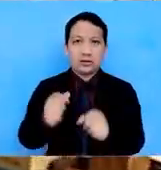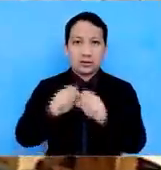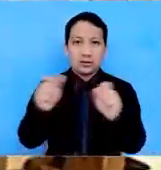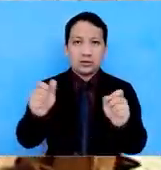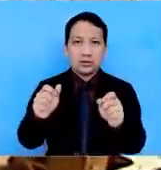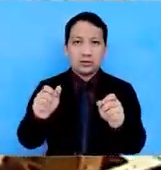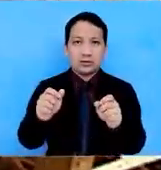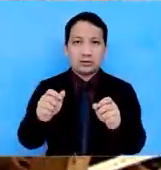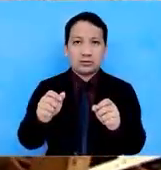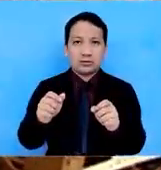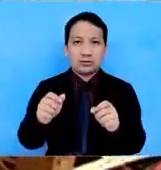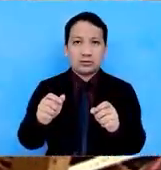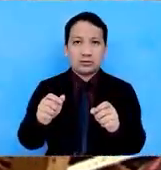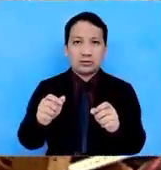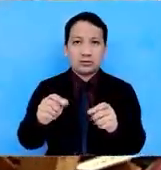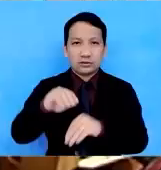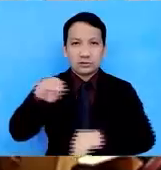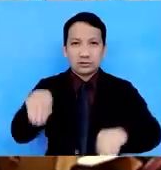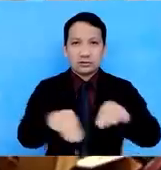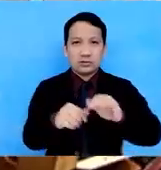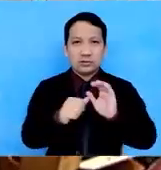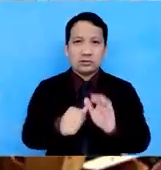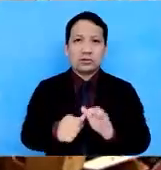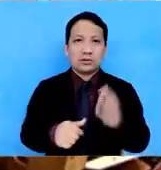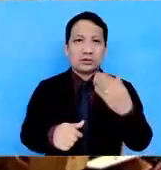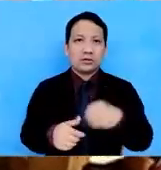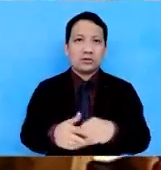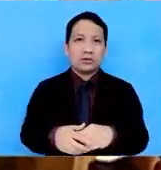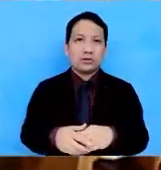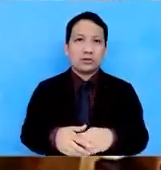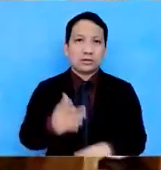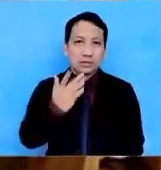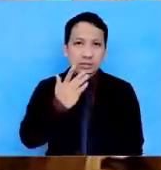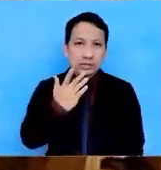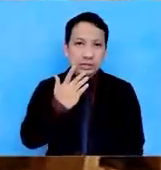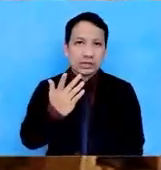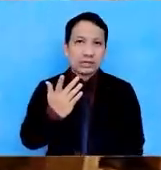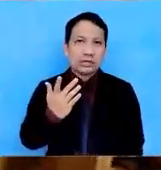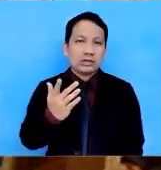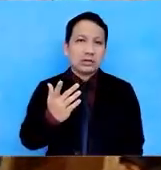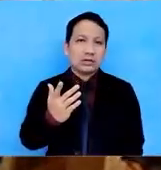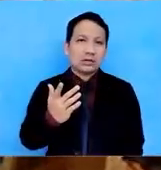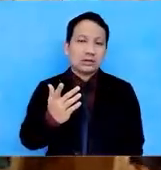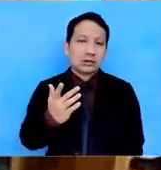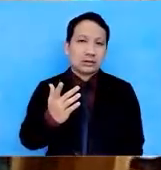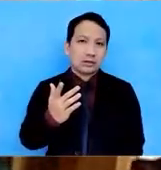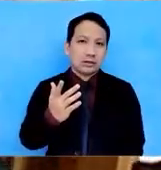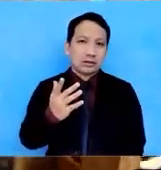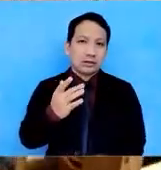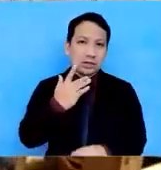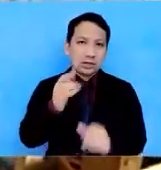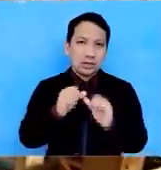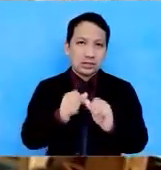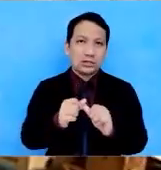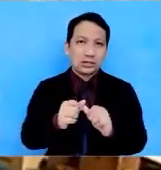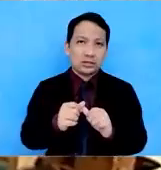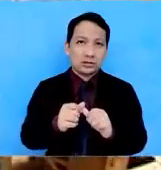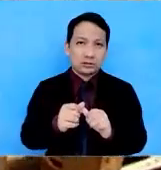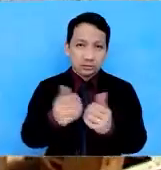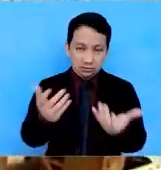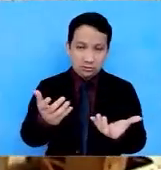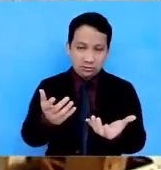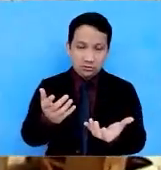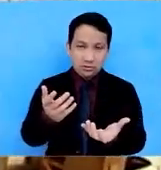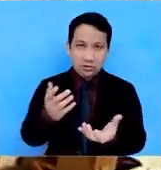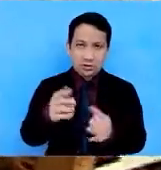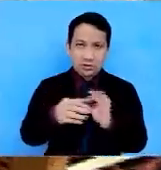paggawaan, napapalitan na ng plastic na hulmahan. Pero ang mga hulmahan ng sapatos na ganito